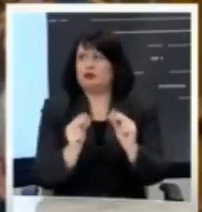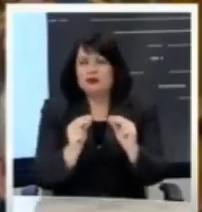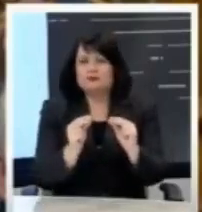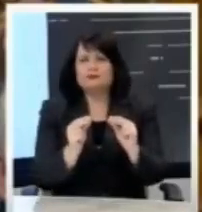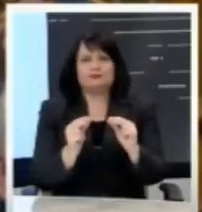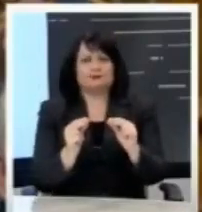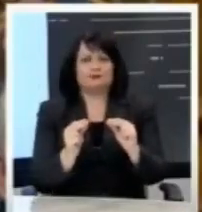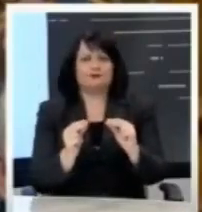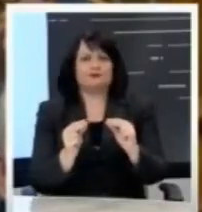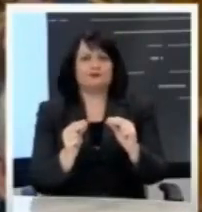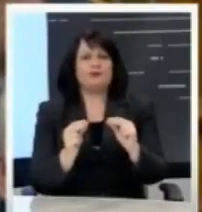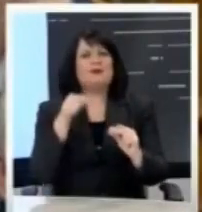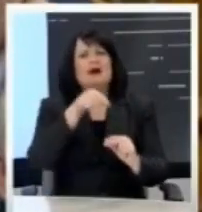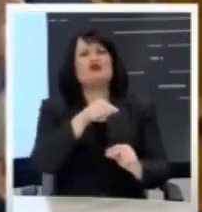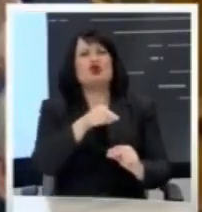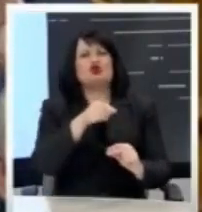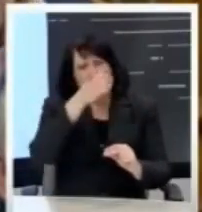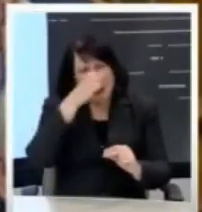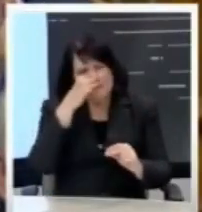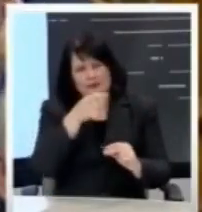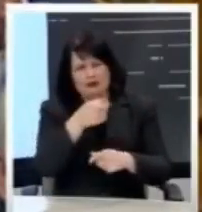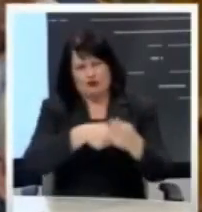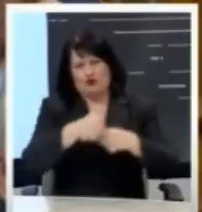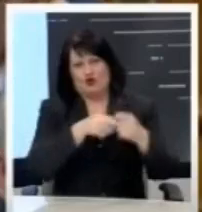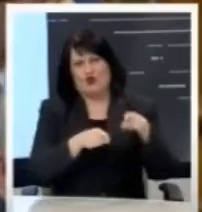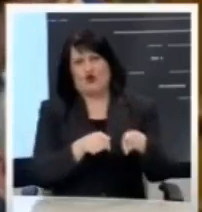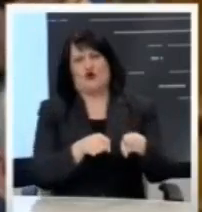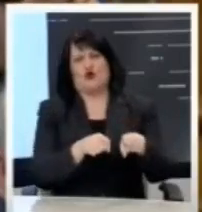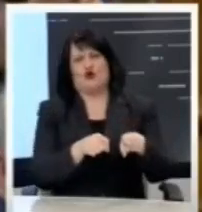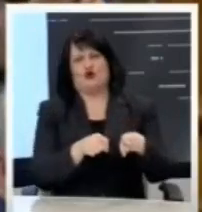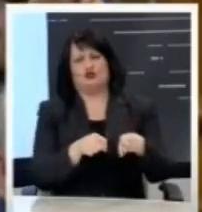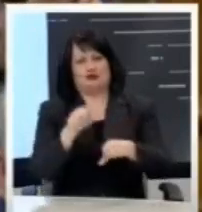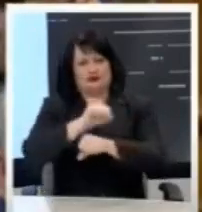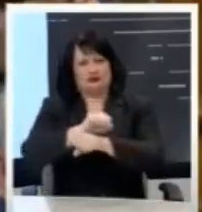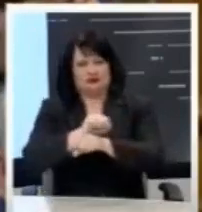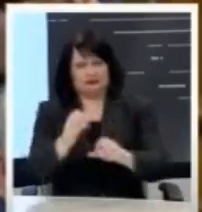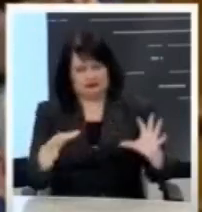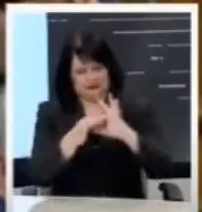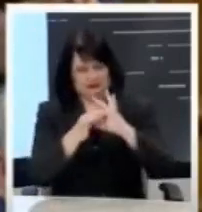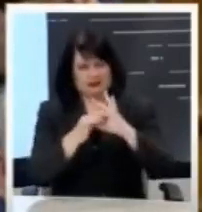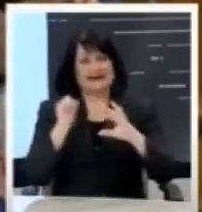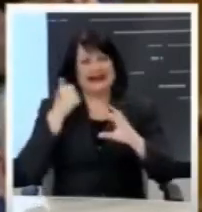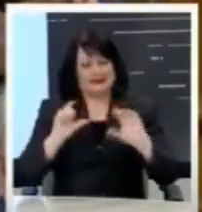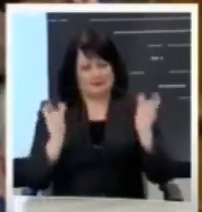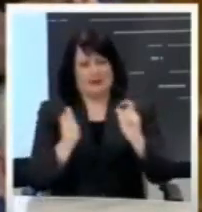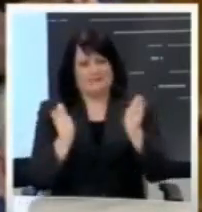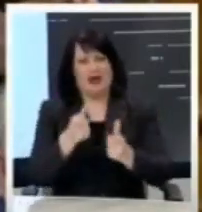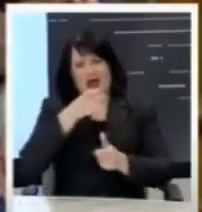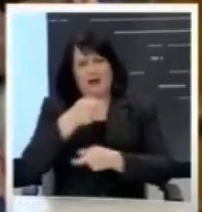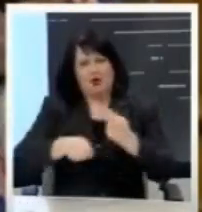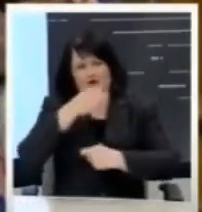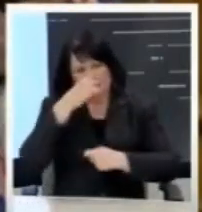τον Μαυραγωρίτη, ο οποίος είναι συνεργάτης του Φυγόπινου και συλληφθής και συλληφθέντα χθες εμπόρων